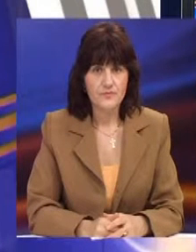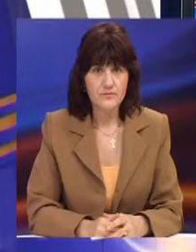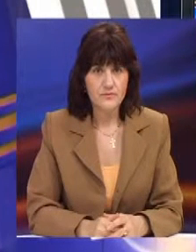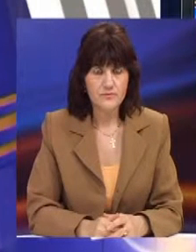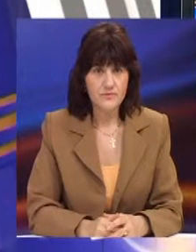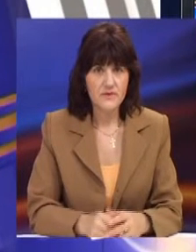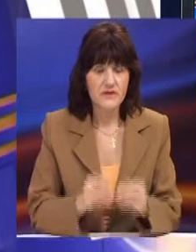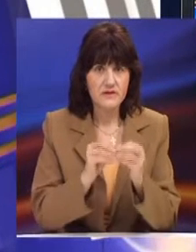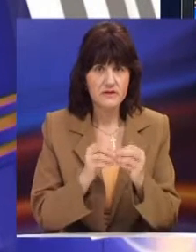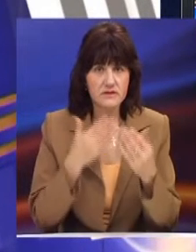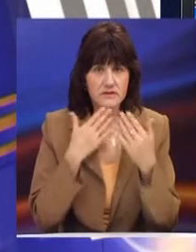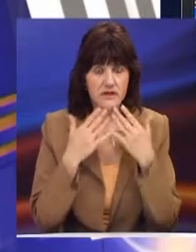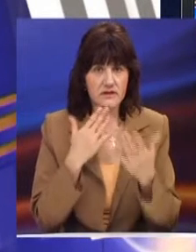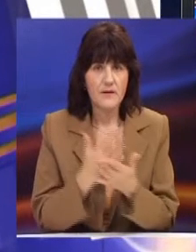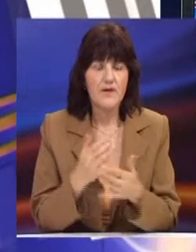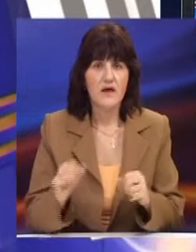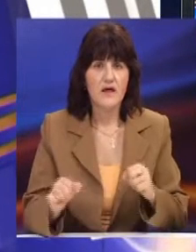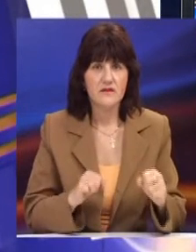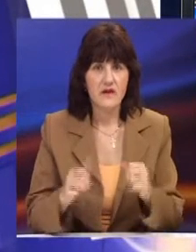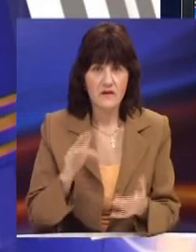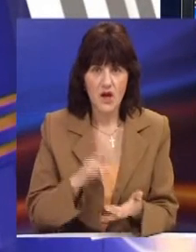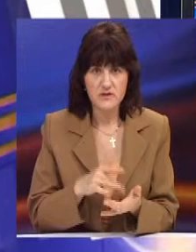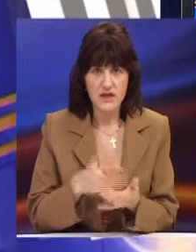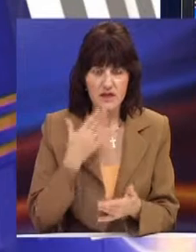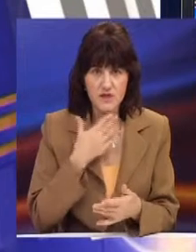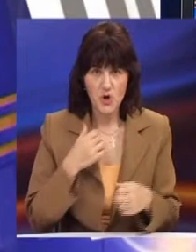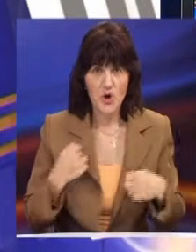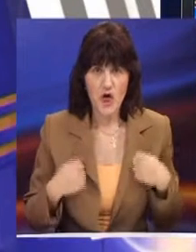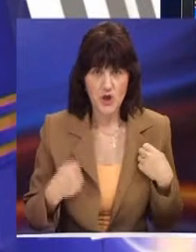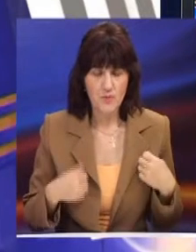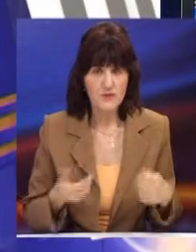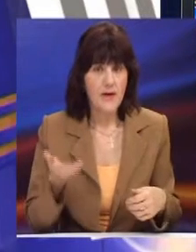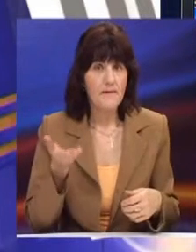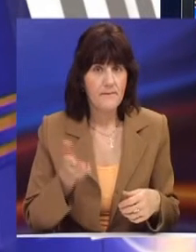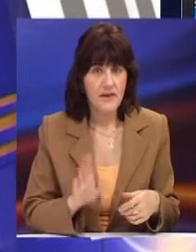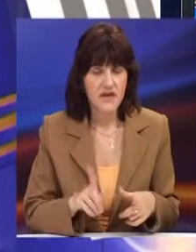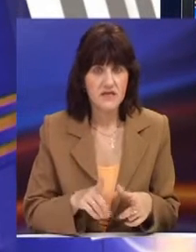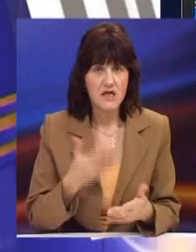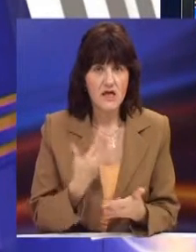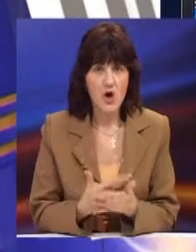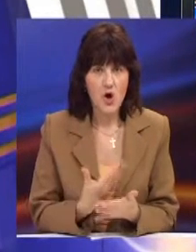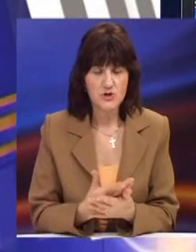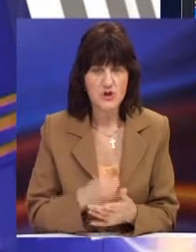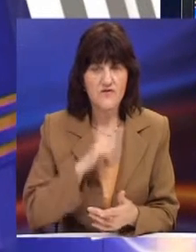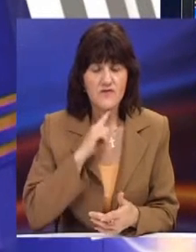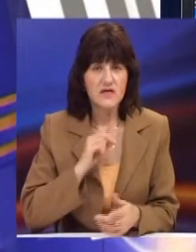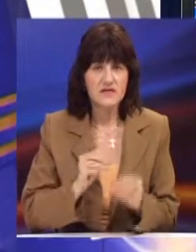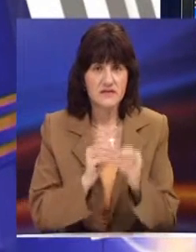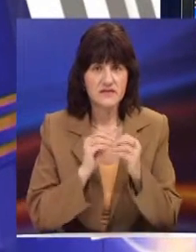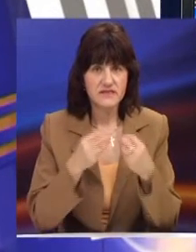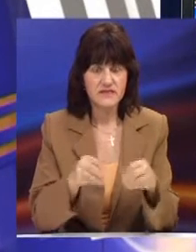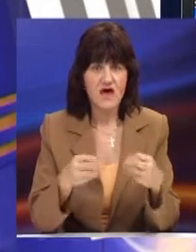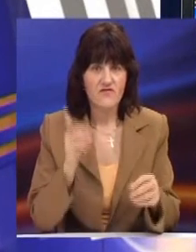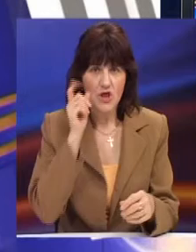2014. i 2015. godini. Sastanku su prisustvovali direktori srednjih škola iz Subotice, predsjednik aktiva direktora osnovnih škola i predstavnici